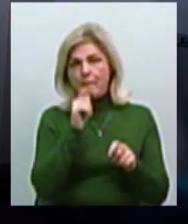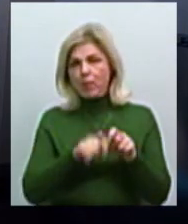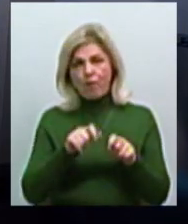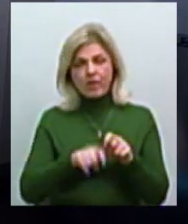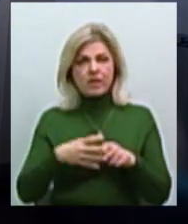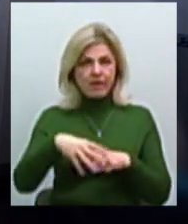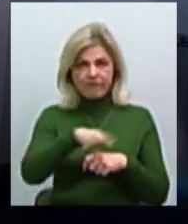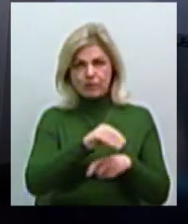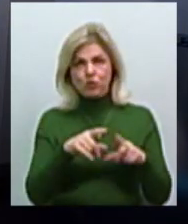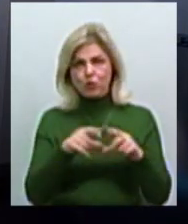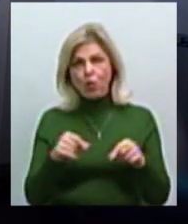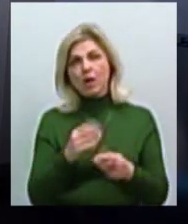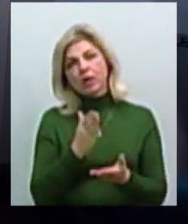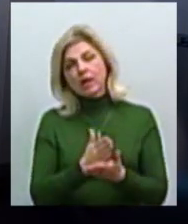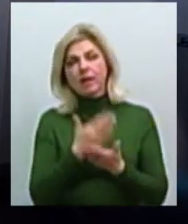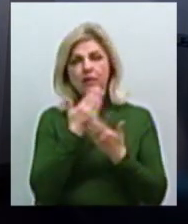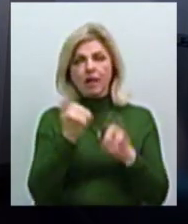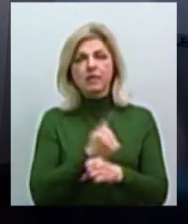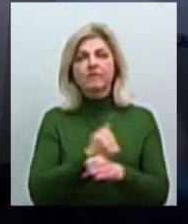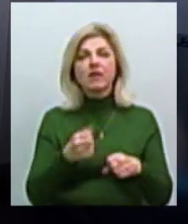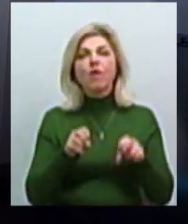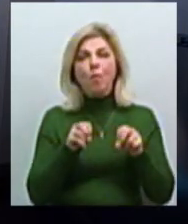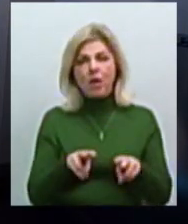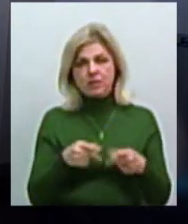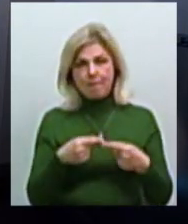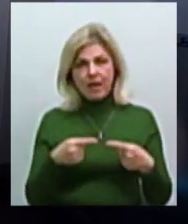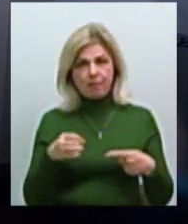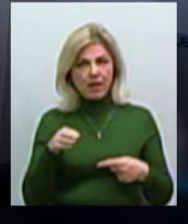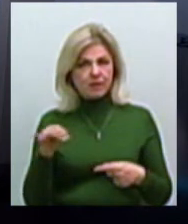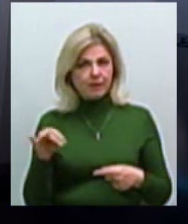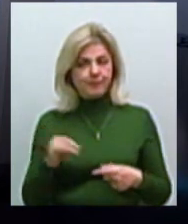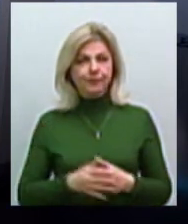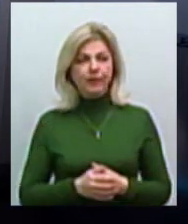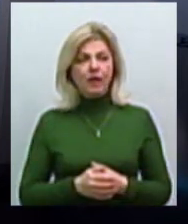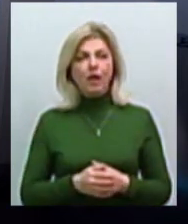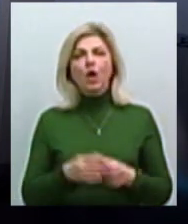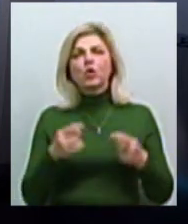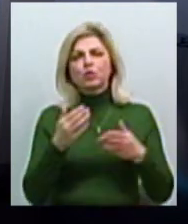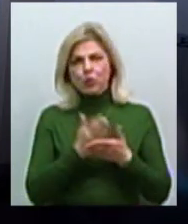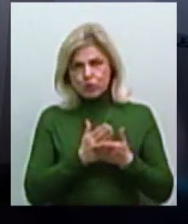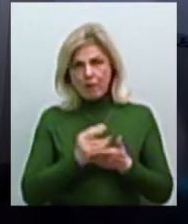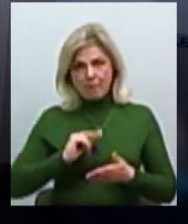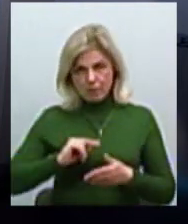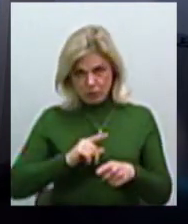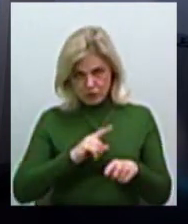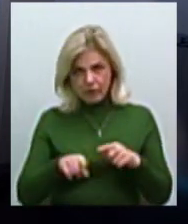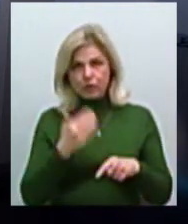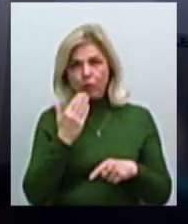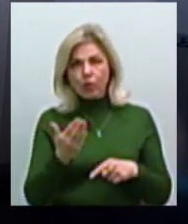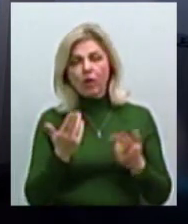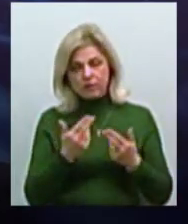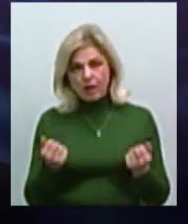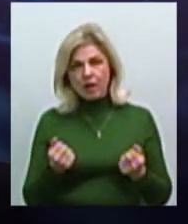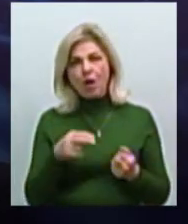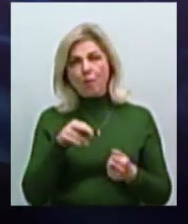перевірять школу на наличчя взривоопасних предметів. Відповідні служби працюють швидко? Так.